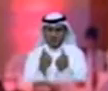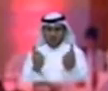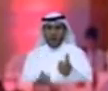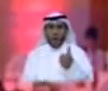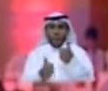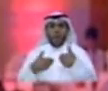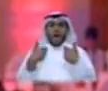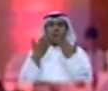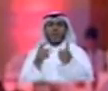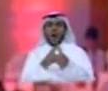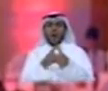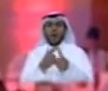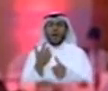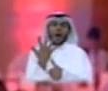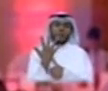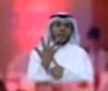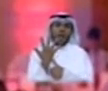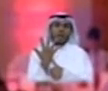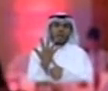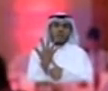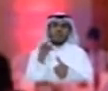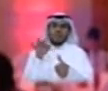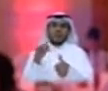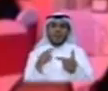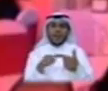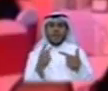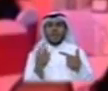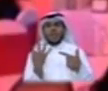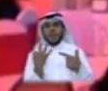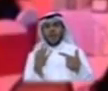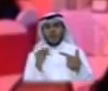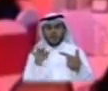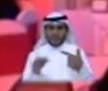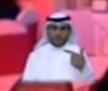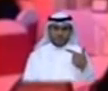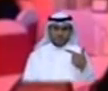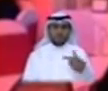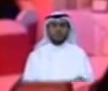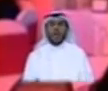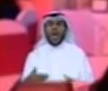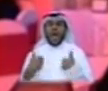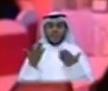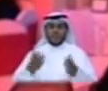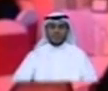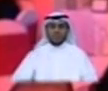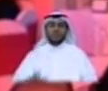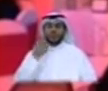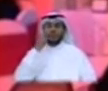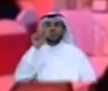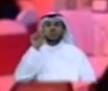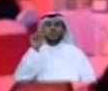الأولى المركز الأول 5,000 دينار والمركز الثاني 3,000 دينار. إن شاء الله راح نسعد في أن نشوف هذه المشاريع المميزة